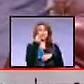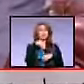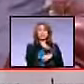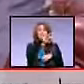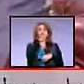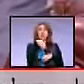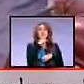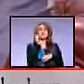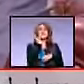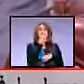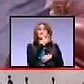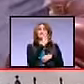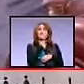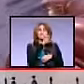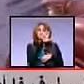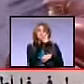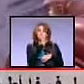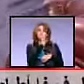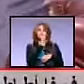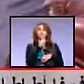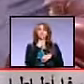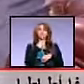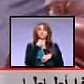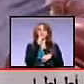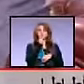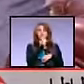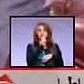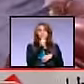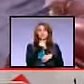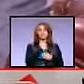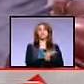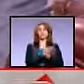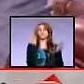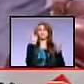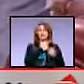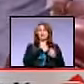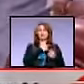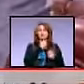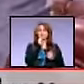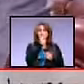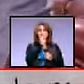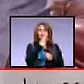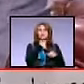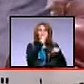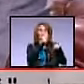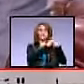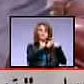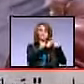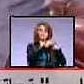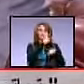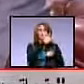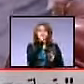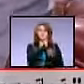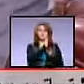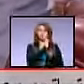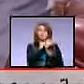الناس؟ رفعت السماعة وكلمت النجم الجميل ده، قلت له لو سمحت بعد اذنك انت عامل فيلم جميل جدا